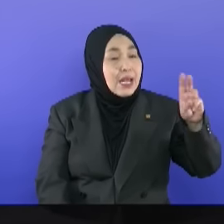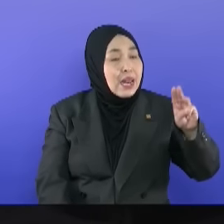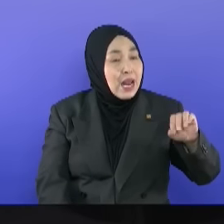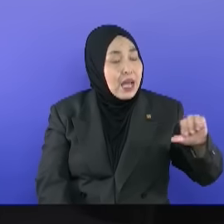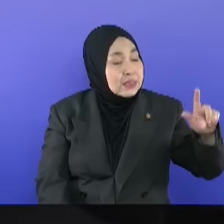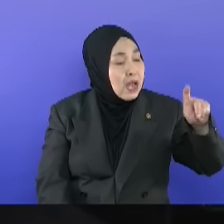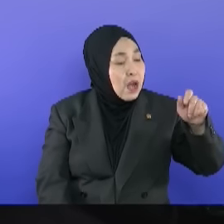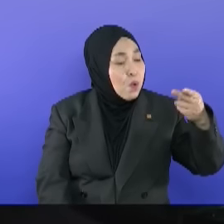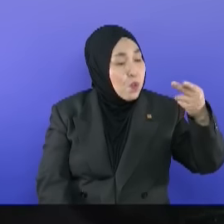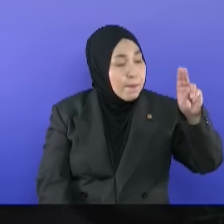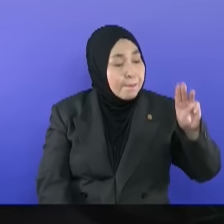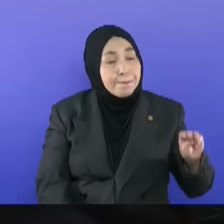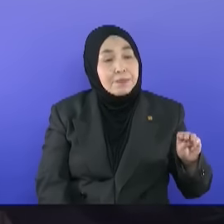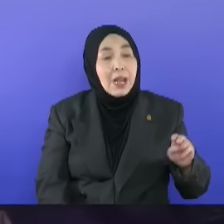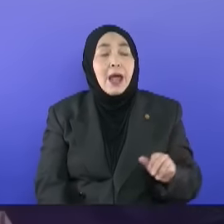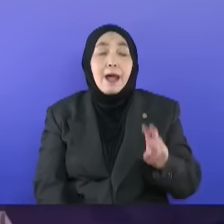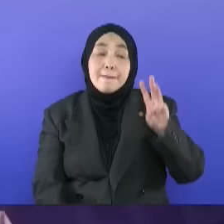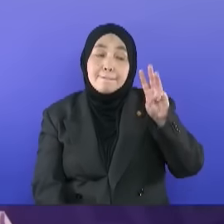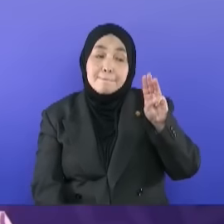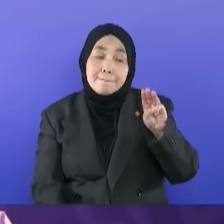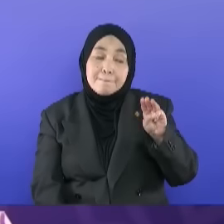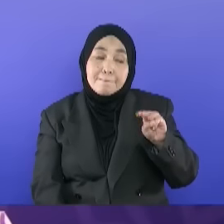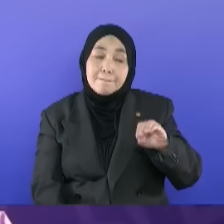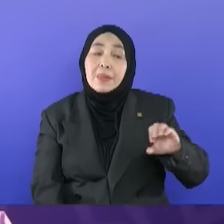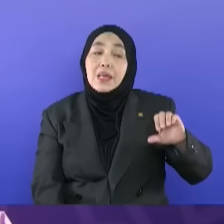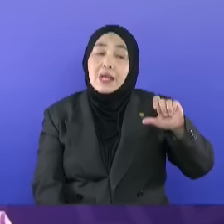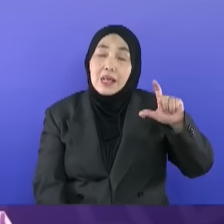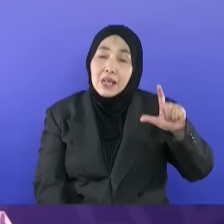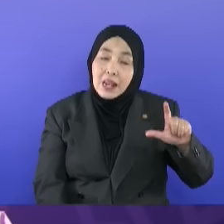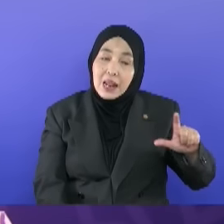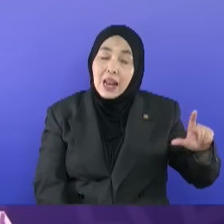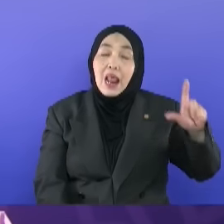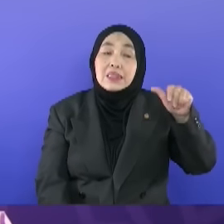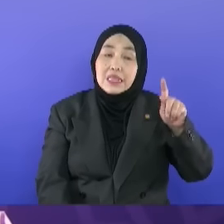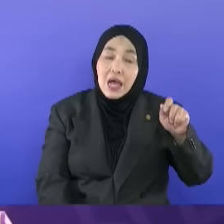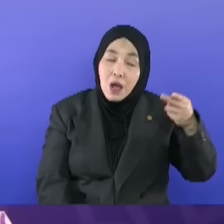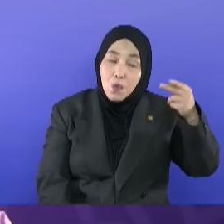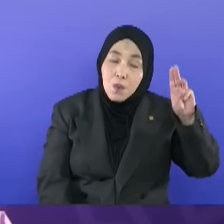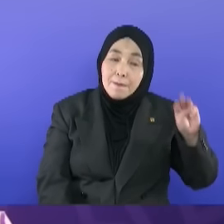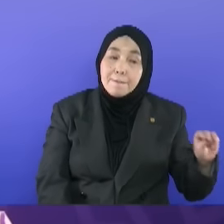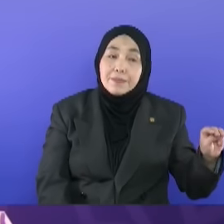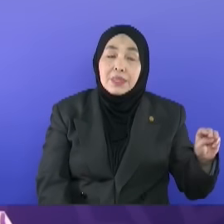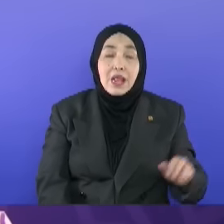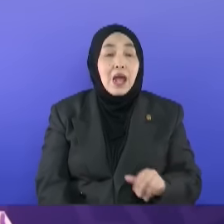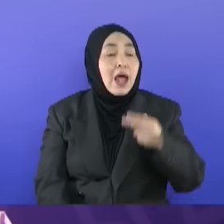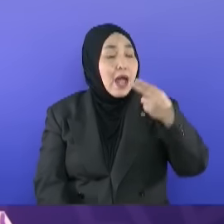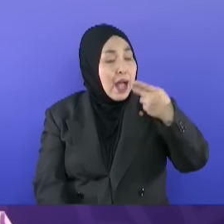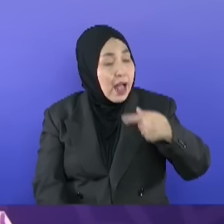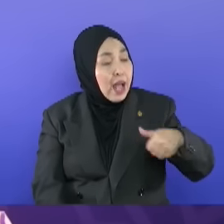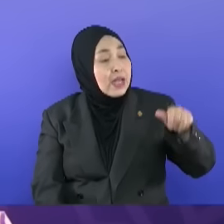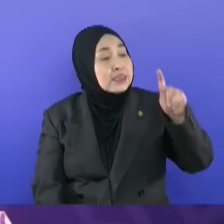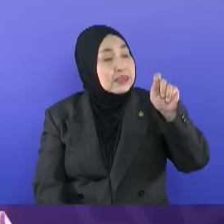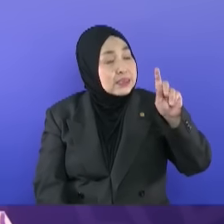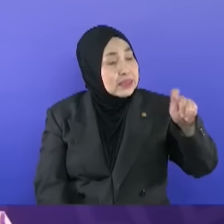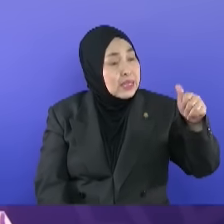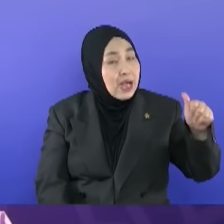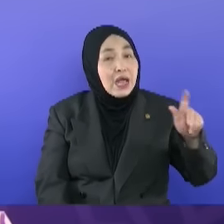millatahum millatahum millatum hatta